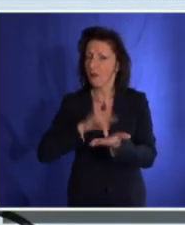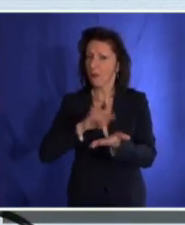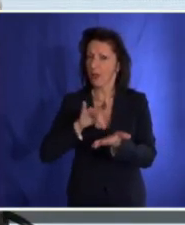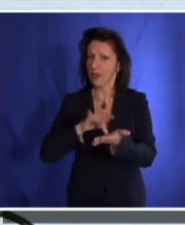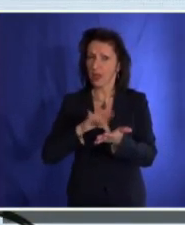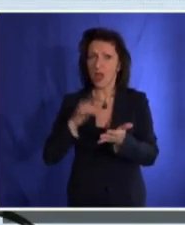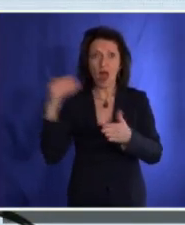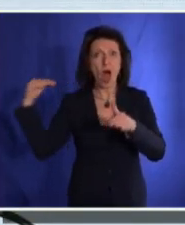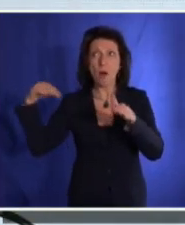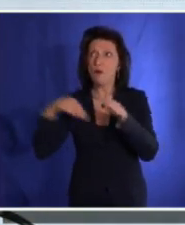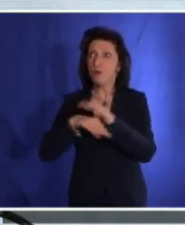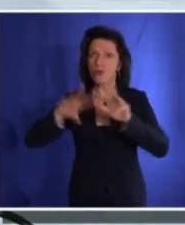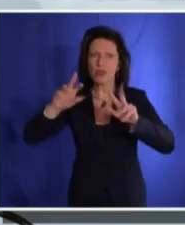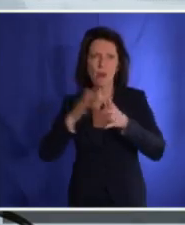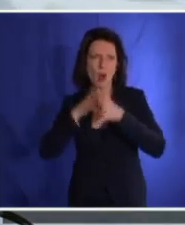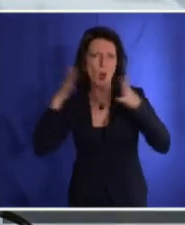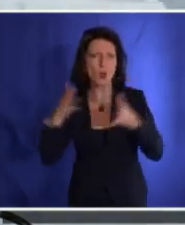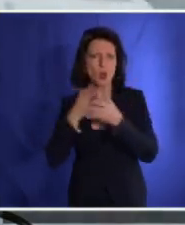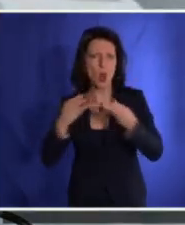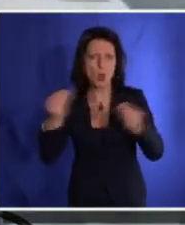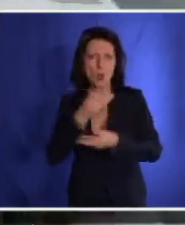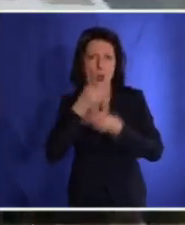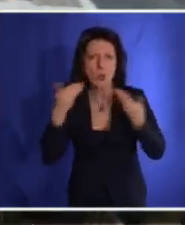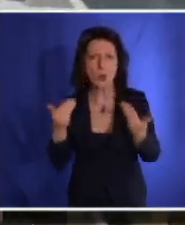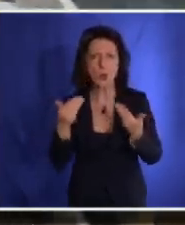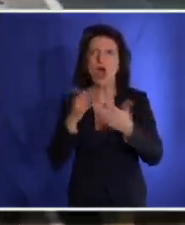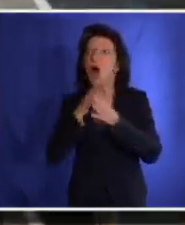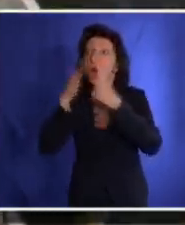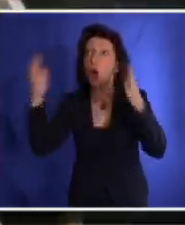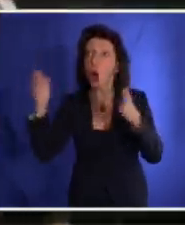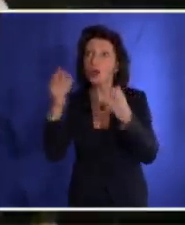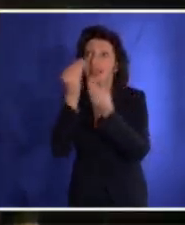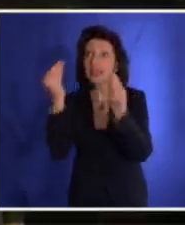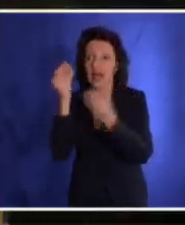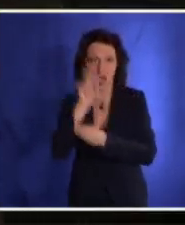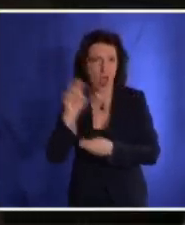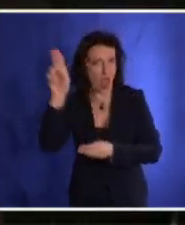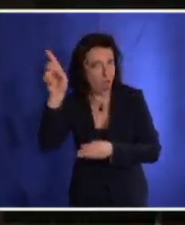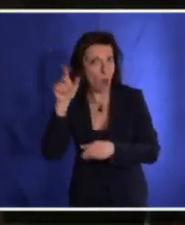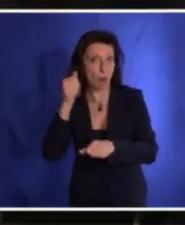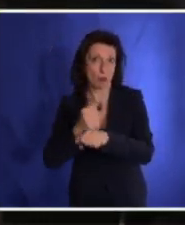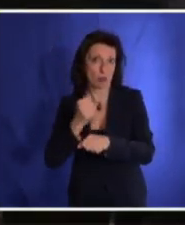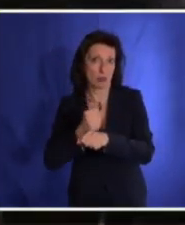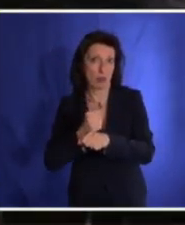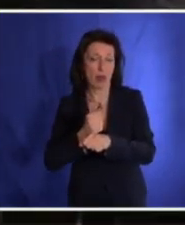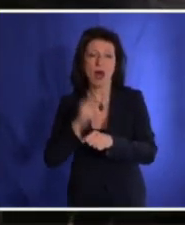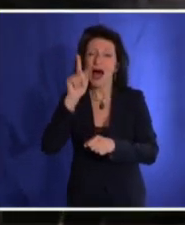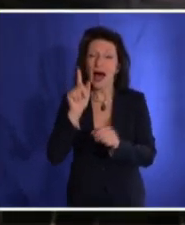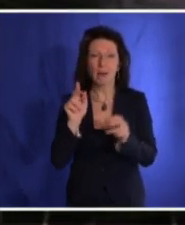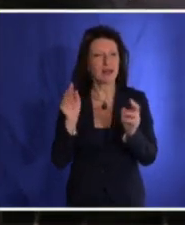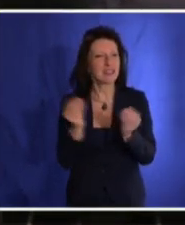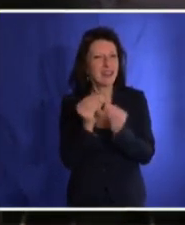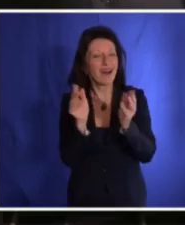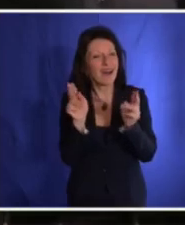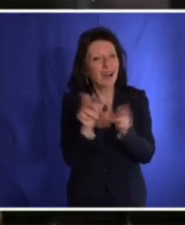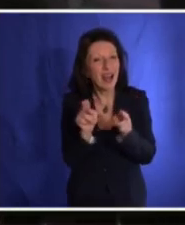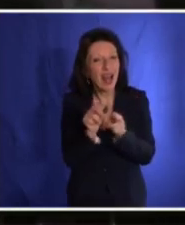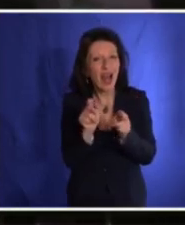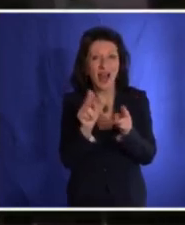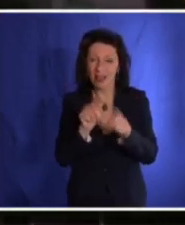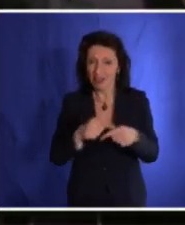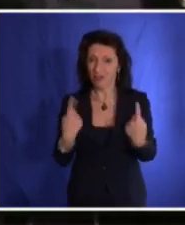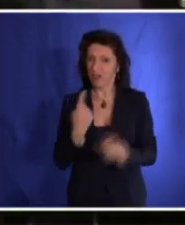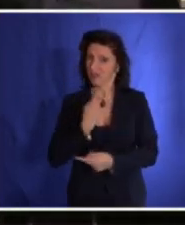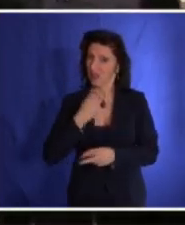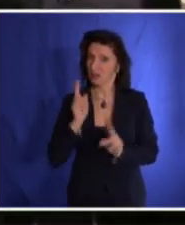nicht. Der die großen Lösungen, die muss die EU machen, die kleinen Lösungen, die können wir selber, insbesondere im Rahmen der Subsidiarität.